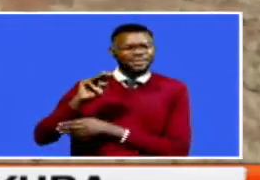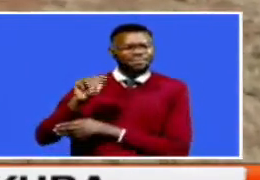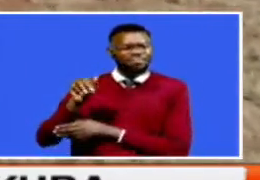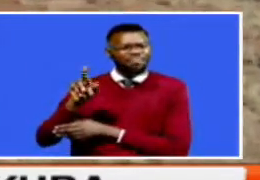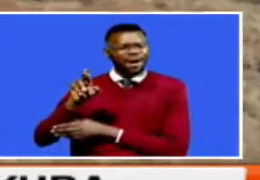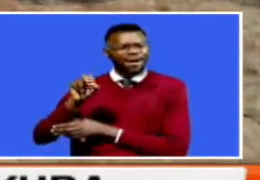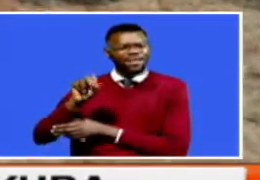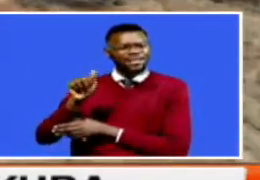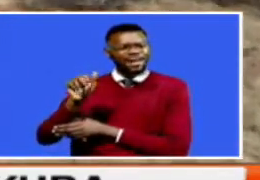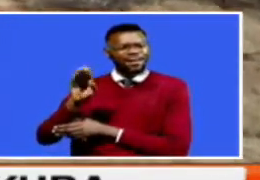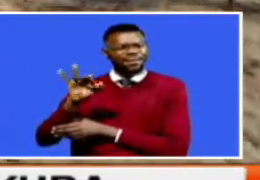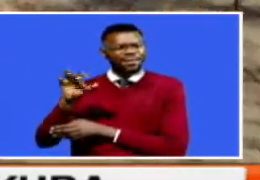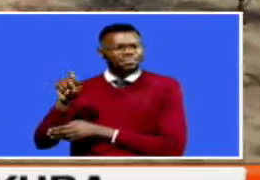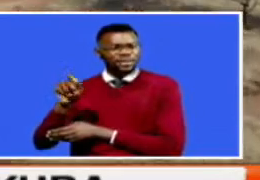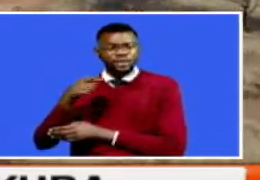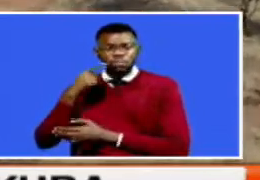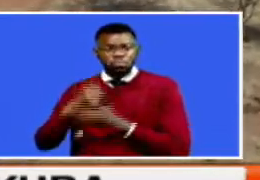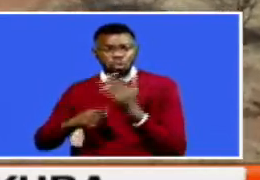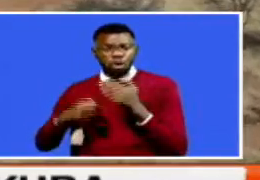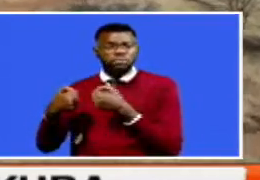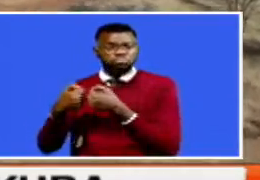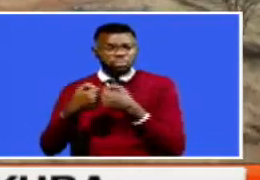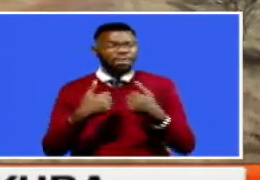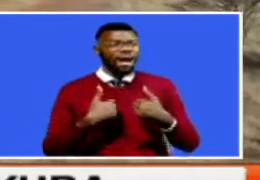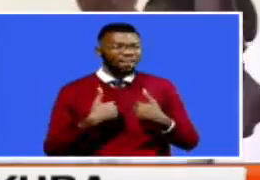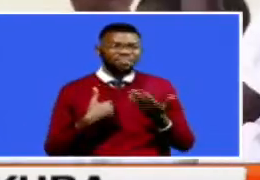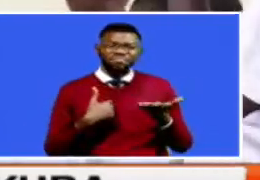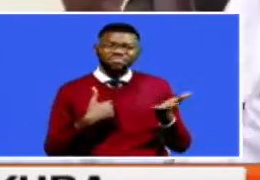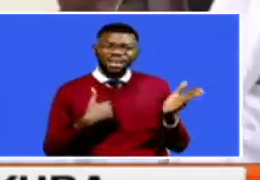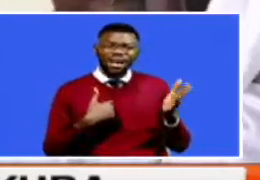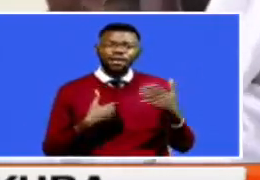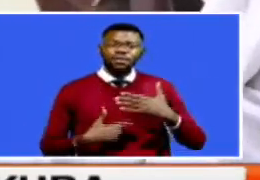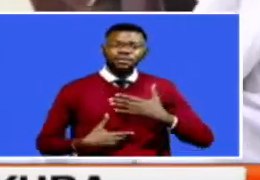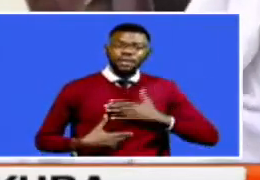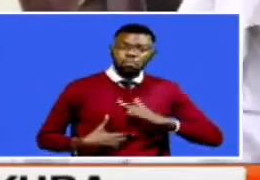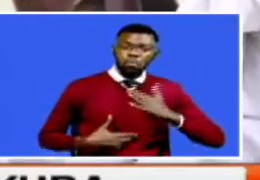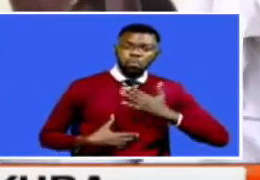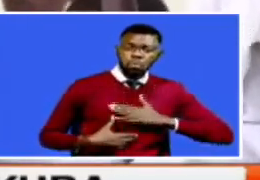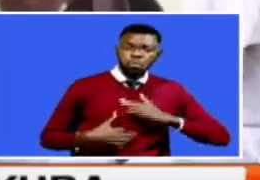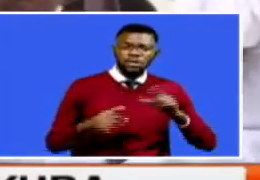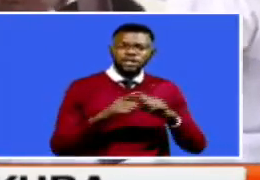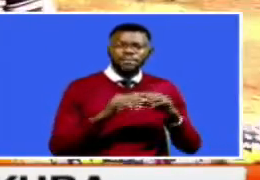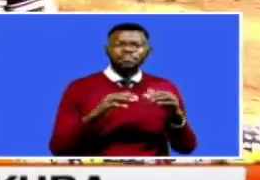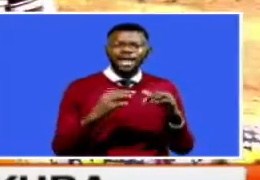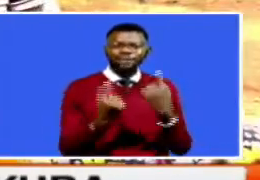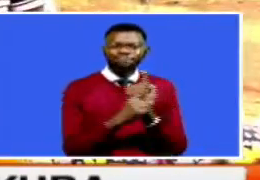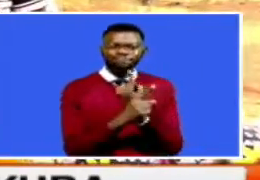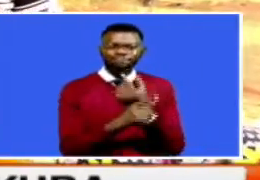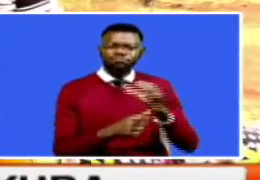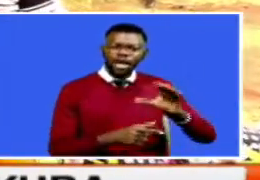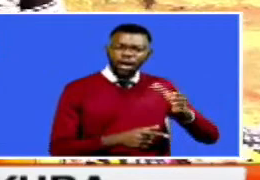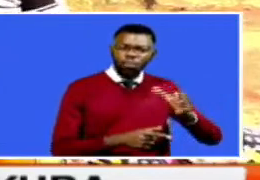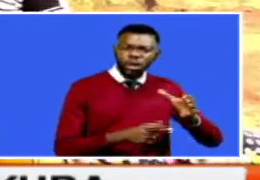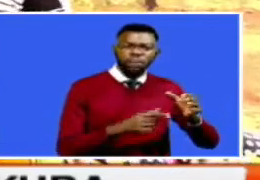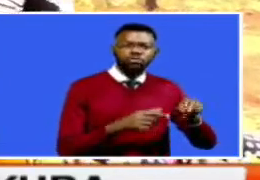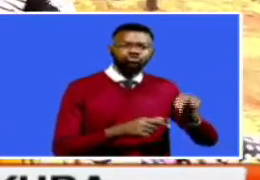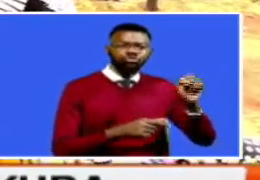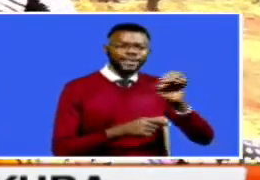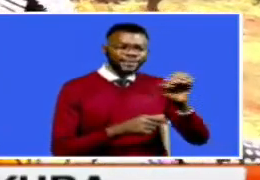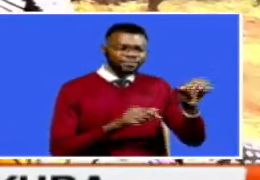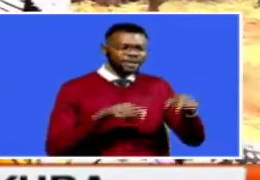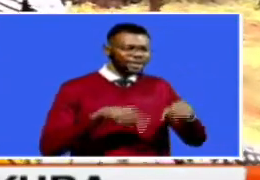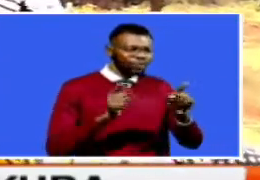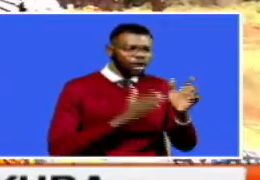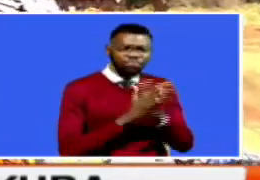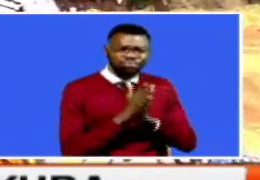nzima zinazokumba watu wa kaunti yake, kaunti jirani ya Samburu na eneo zima la kaskazini mashariki, ndizo zinampa motisha ya kuendelea